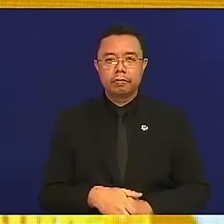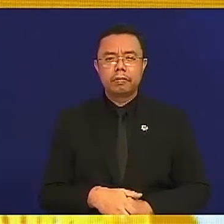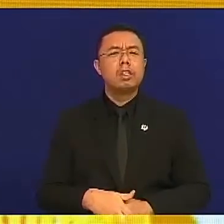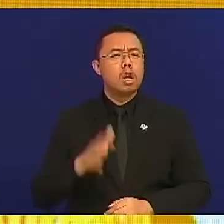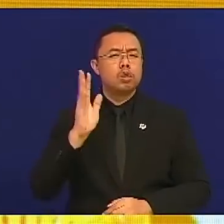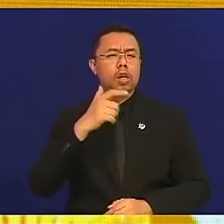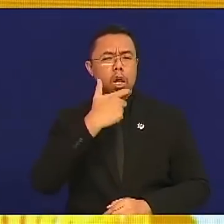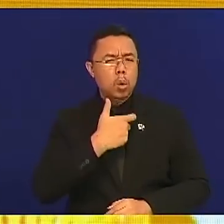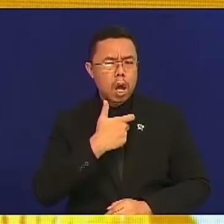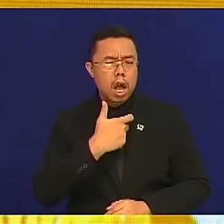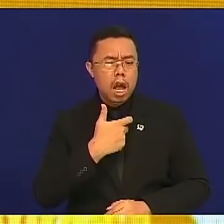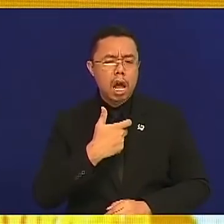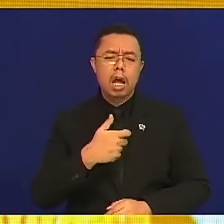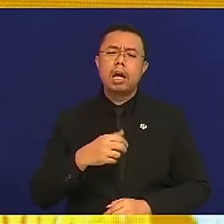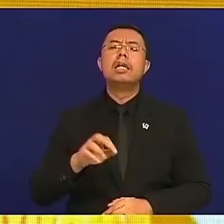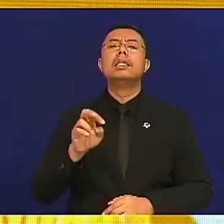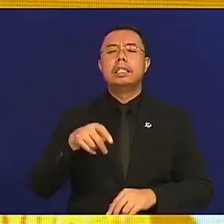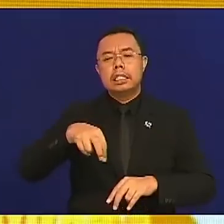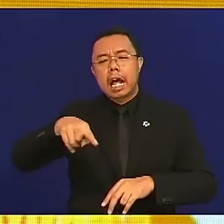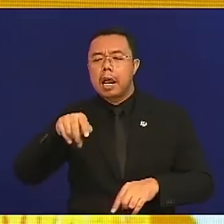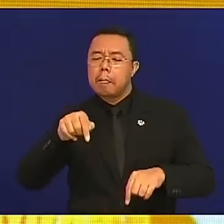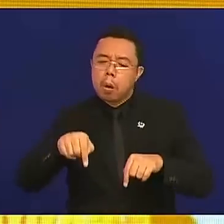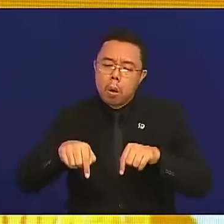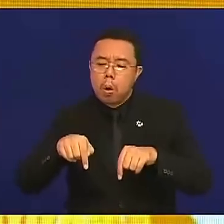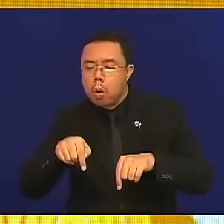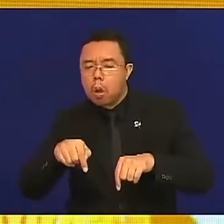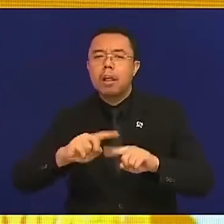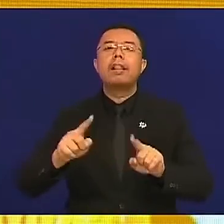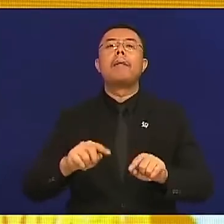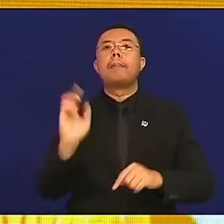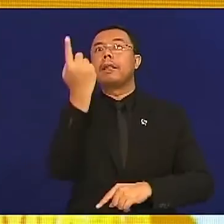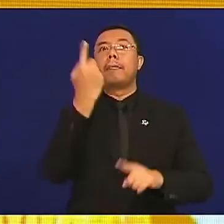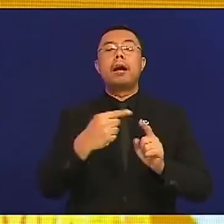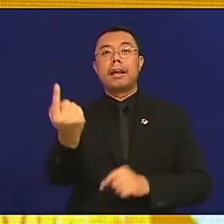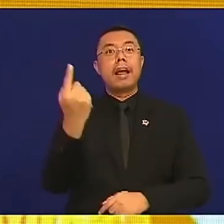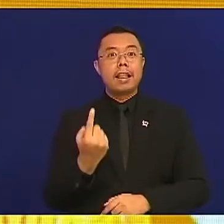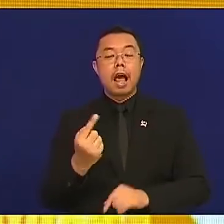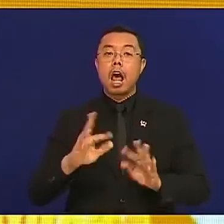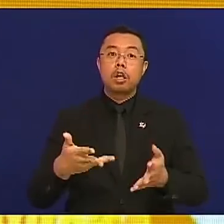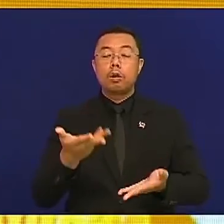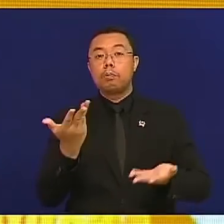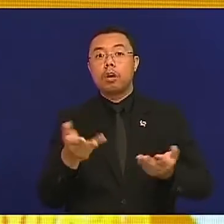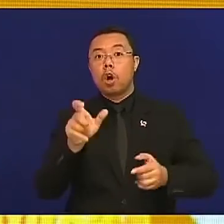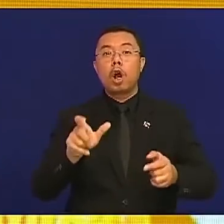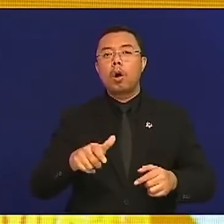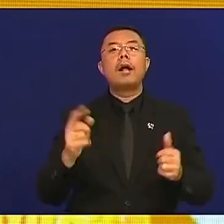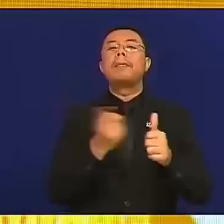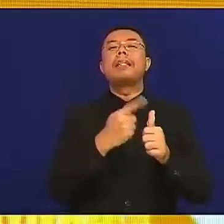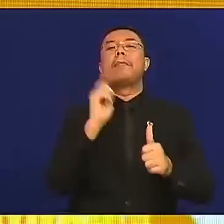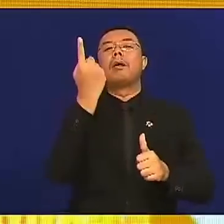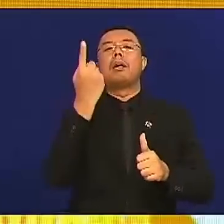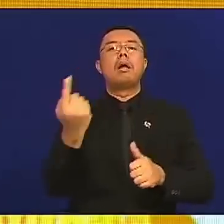yang sudah tua, jalannya setengah bongkok, tapi dia selalu datang lebih awal, atau paling tidak dia orang-orang yang awal